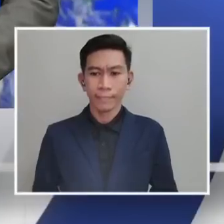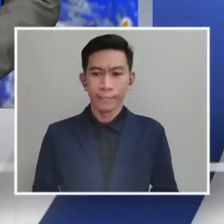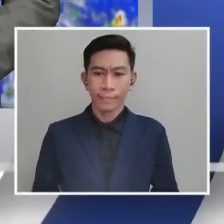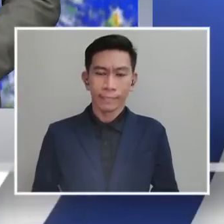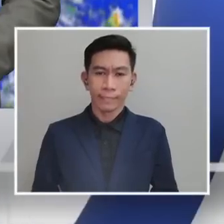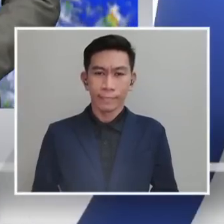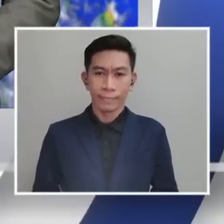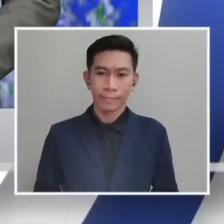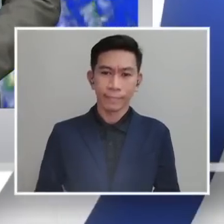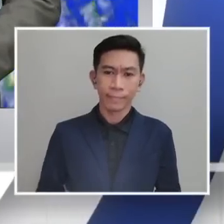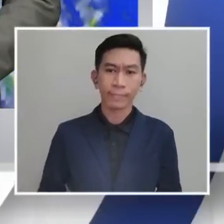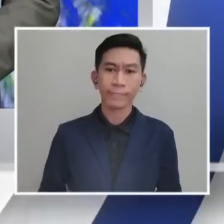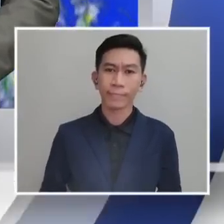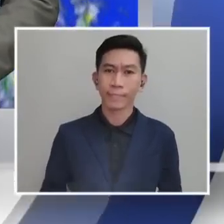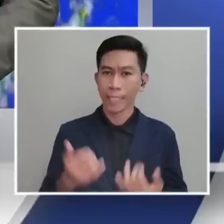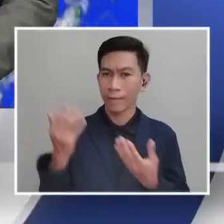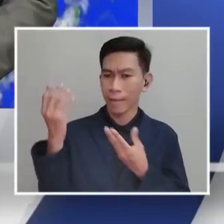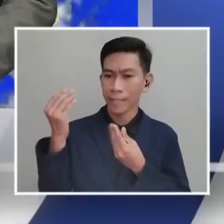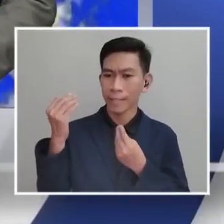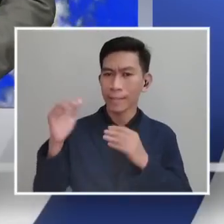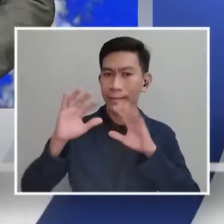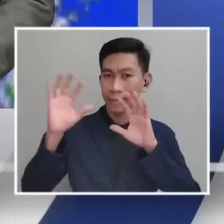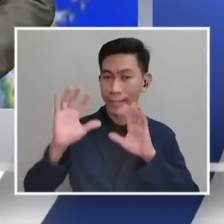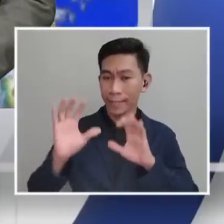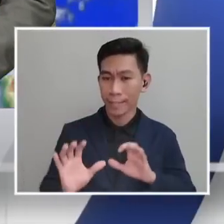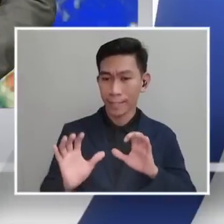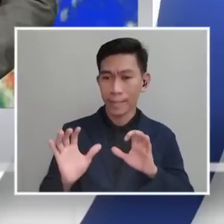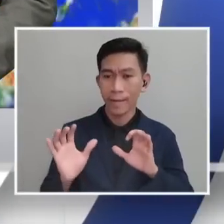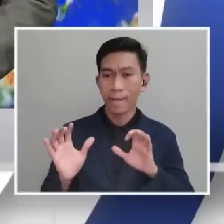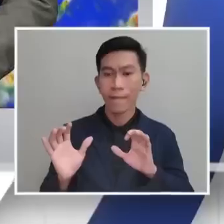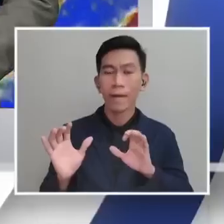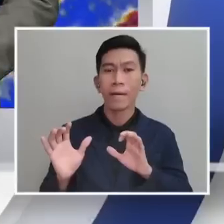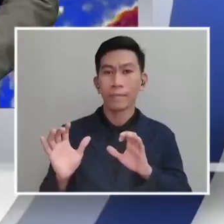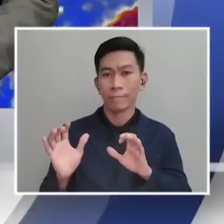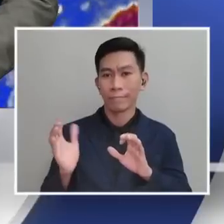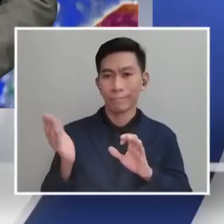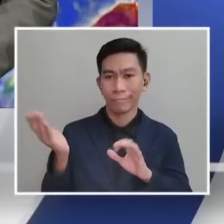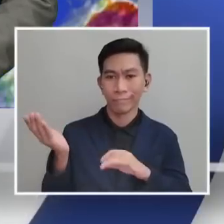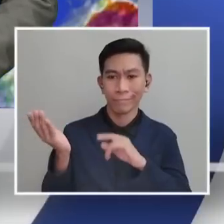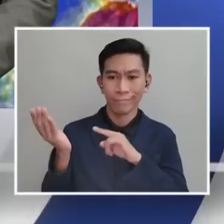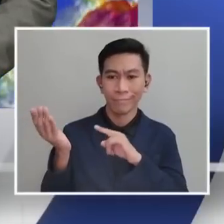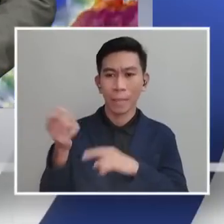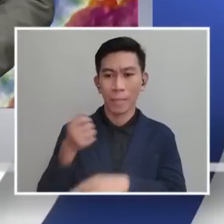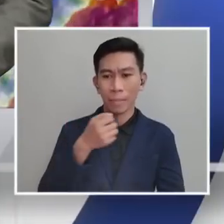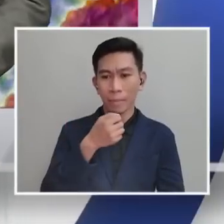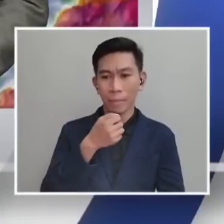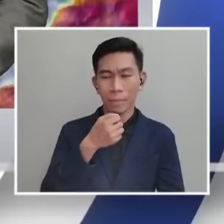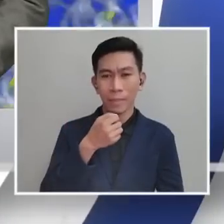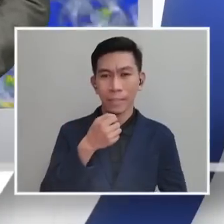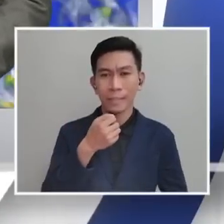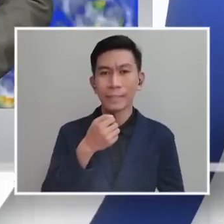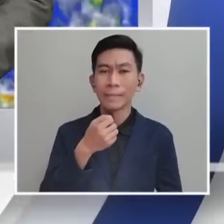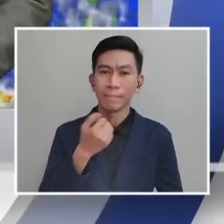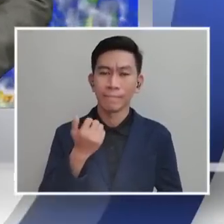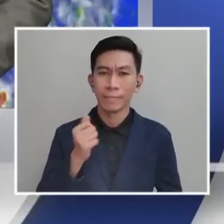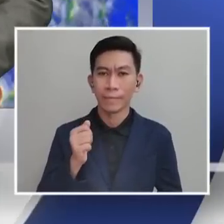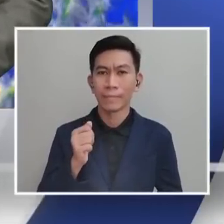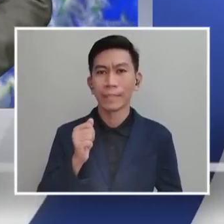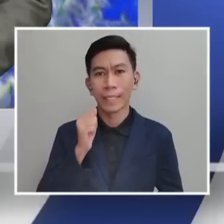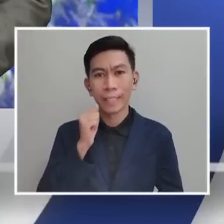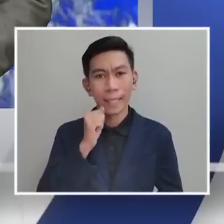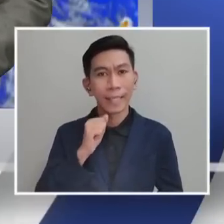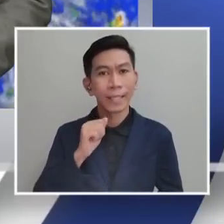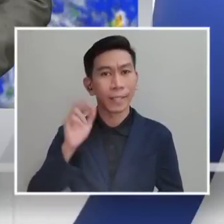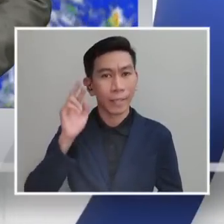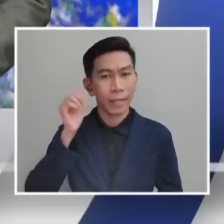Alamin po natin ang magiging lagay ng panahon mula kay ABS-CBN resident meteorologist Ariel Rojas. Ariel, mainit